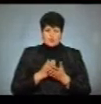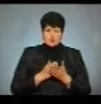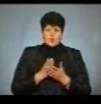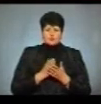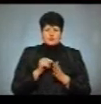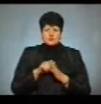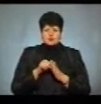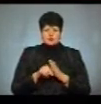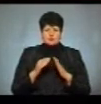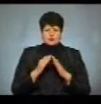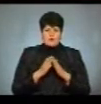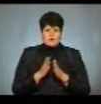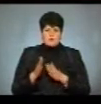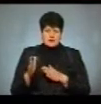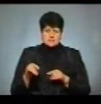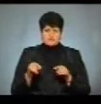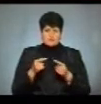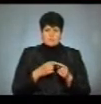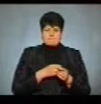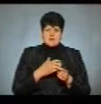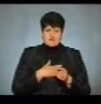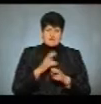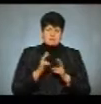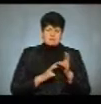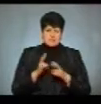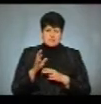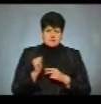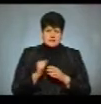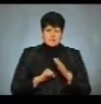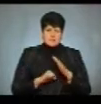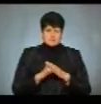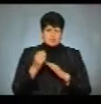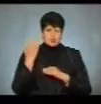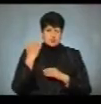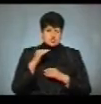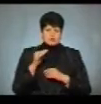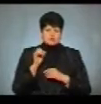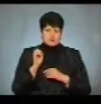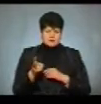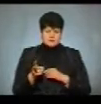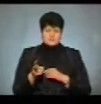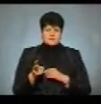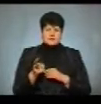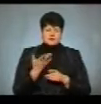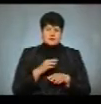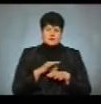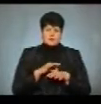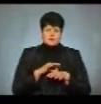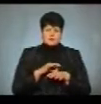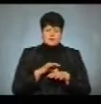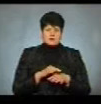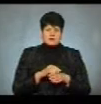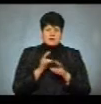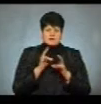обслуговування внутрішньобудинкових мереж, створені приватні підприємства на базі колишніх ЖЕКів, які здійснюють аварійне